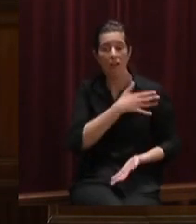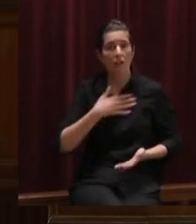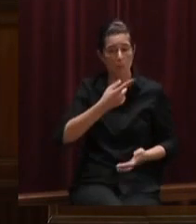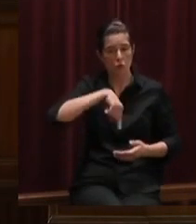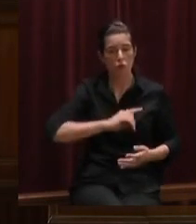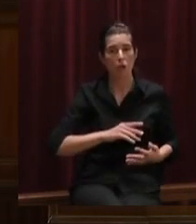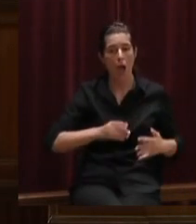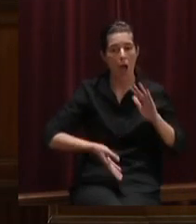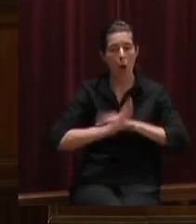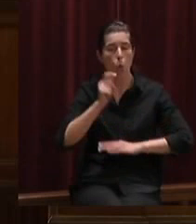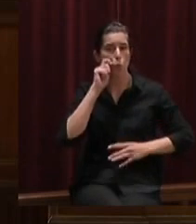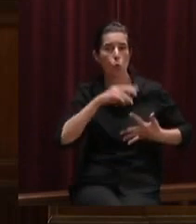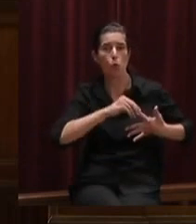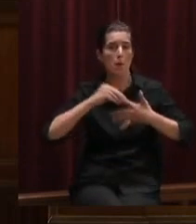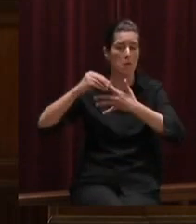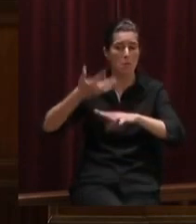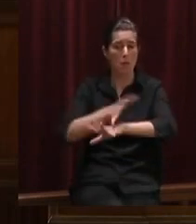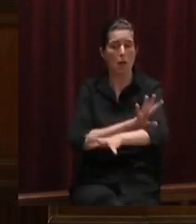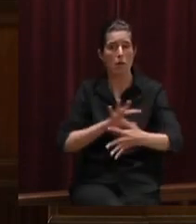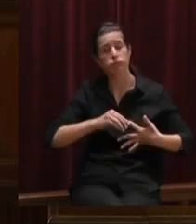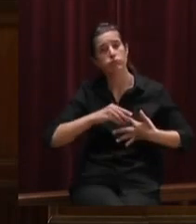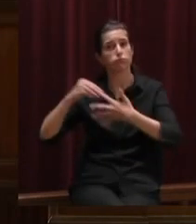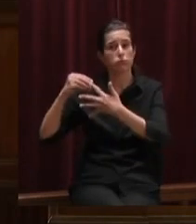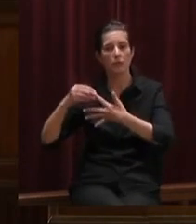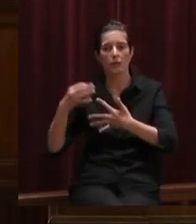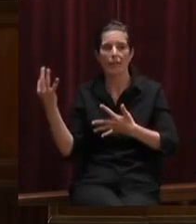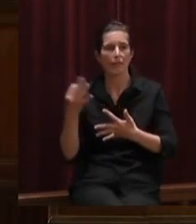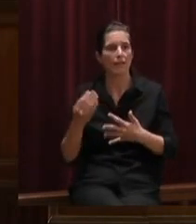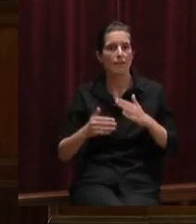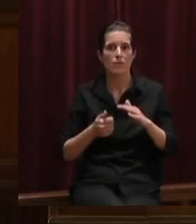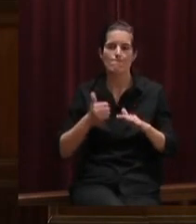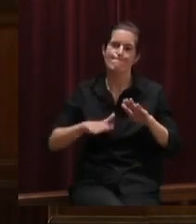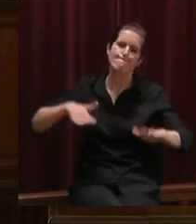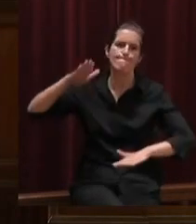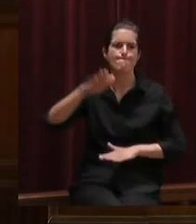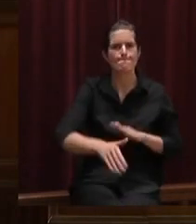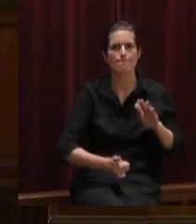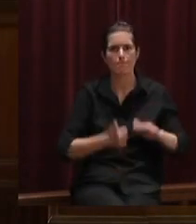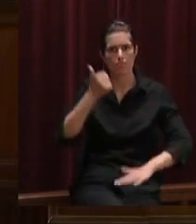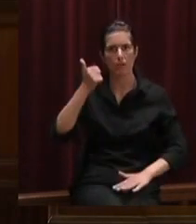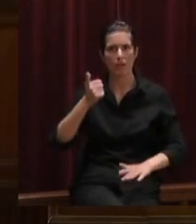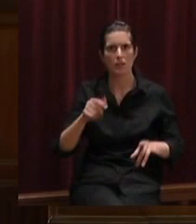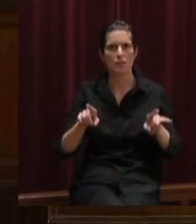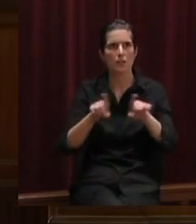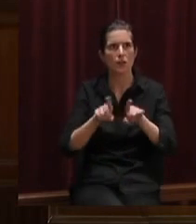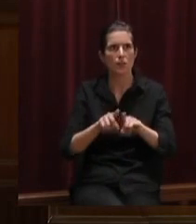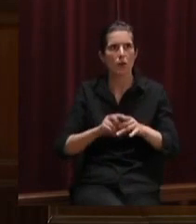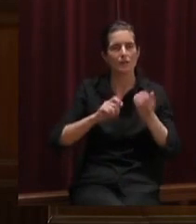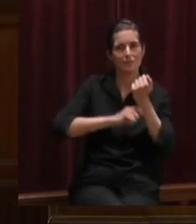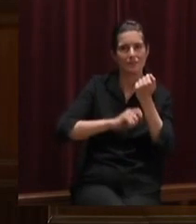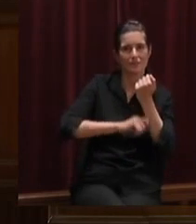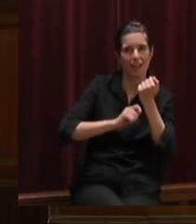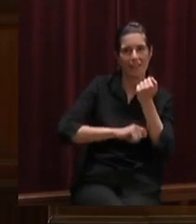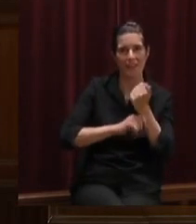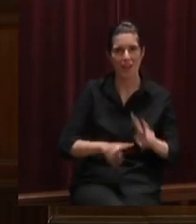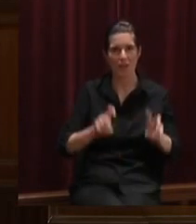nostre lideratge turístic, és el moment de fer una passa més, d'unir-nos al voltant d'una estratègia que posi límit al turisme d'accessos, que